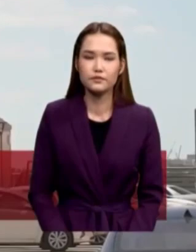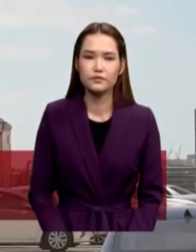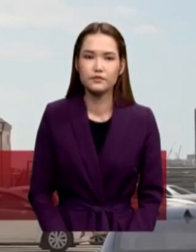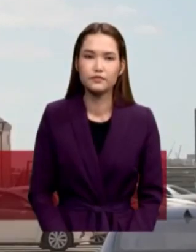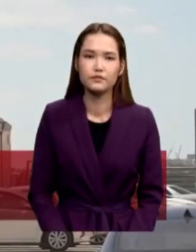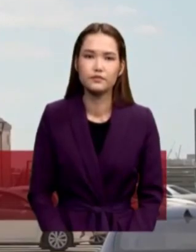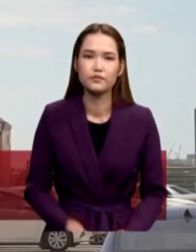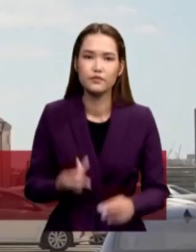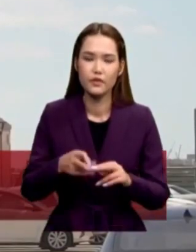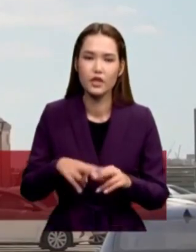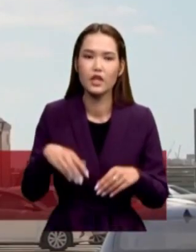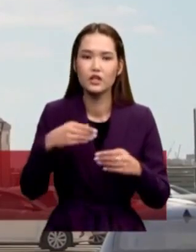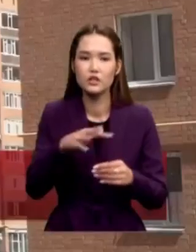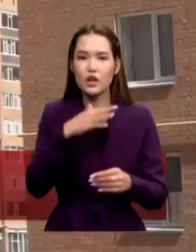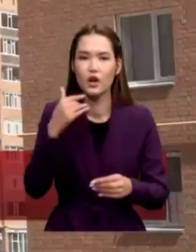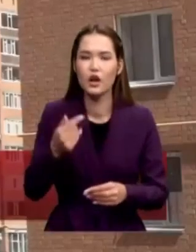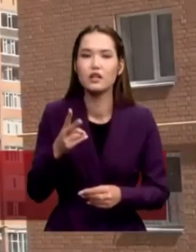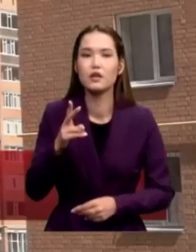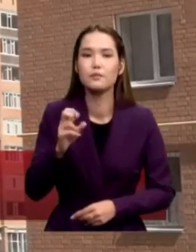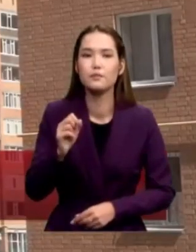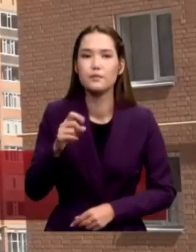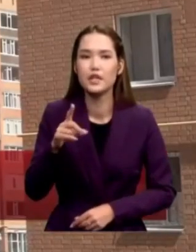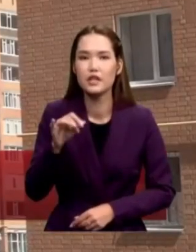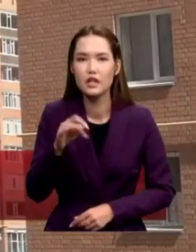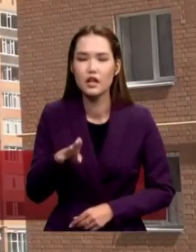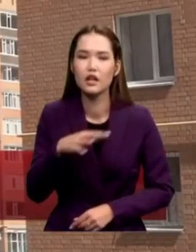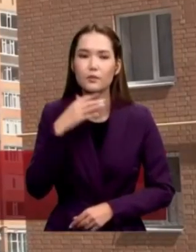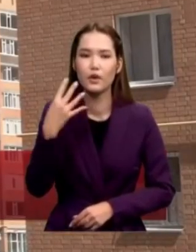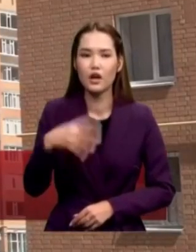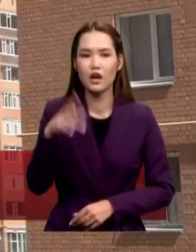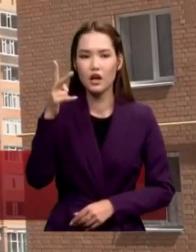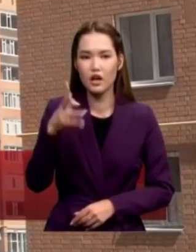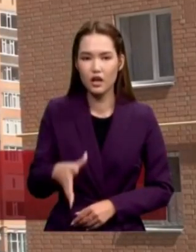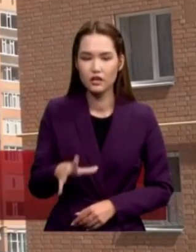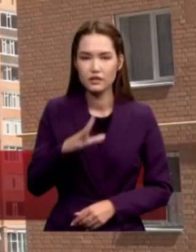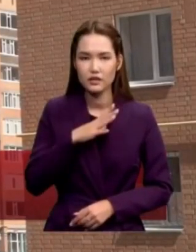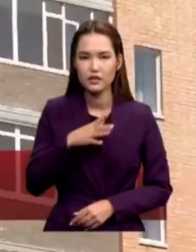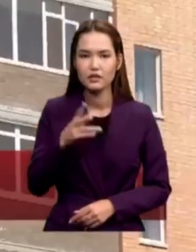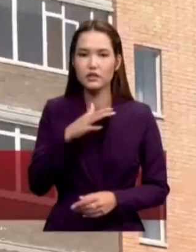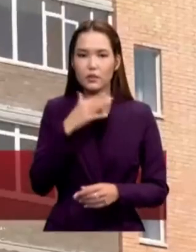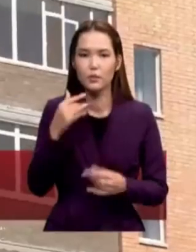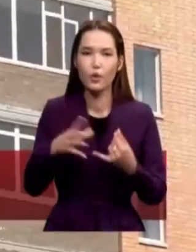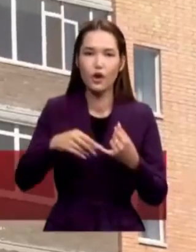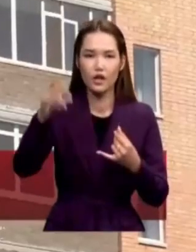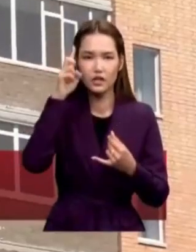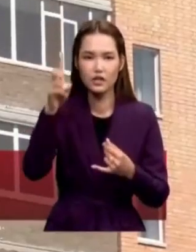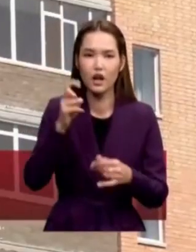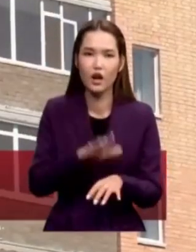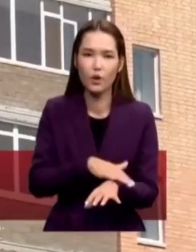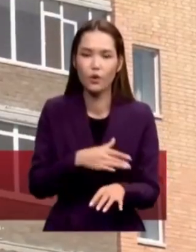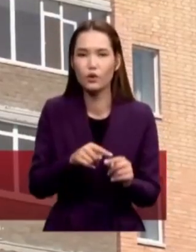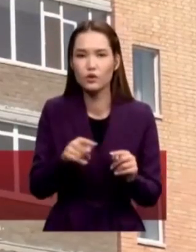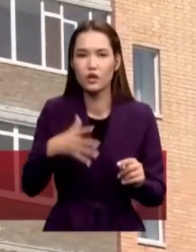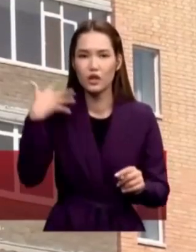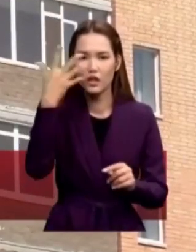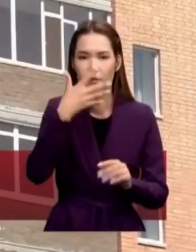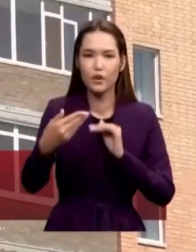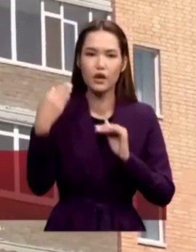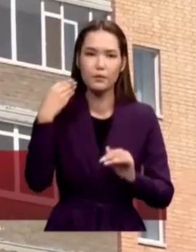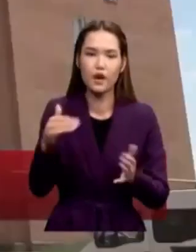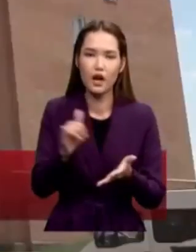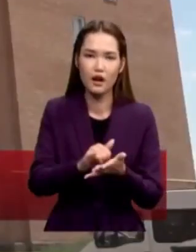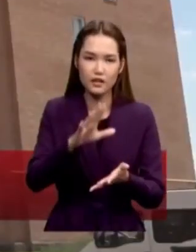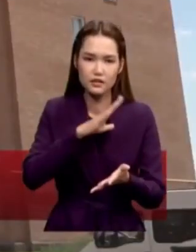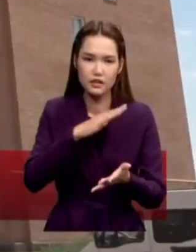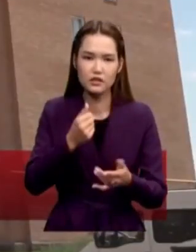Юбилейный шағын ауданында 47 берекеде 40 көп қабатты баспананың бой көтеретінін жергілікті билік осыдан 5 жыл бұрын жариялады.